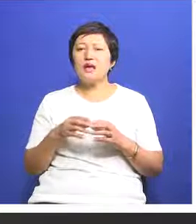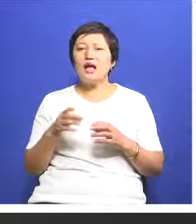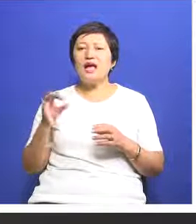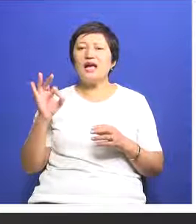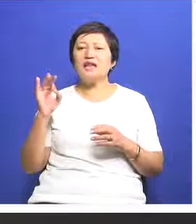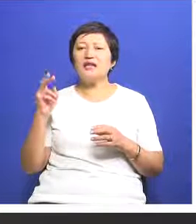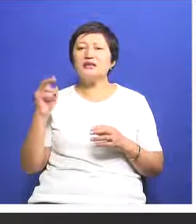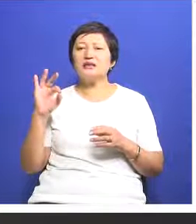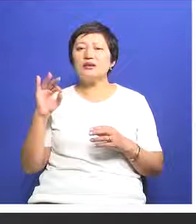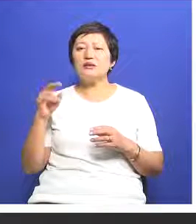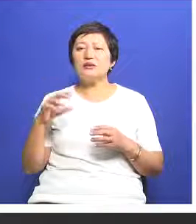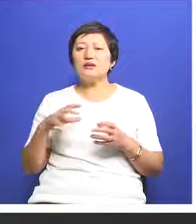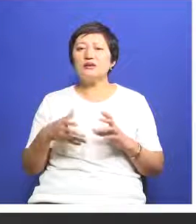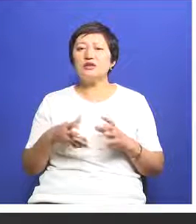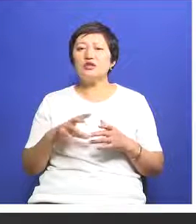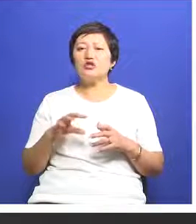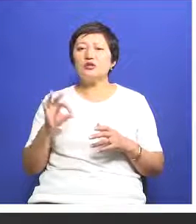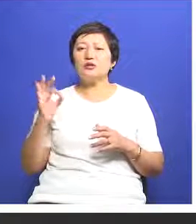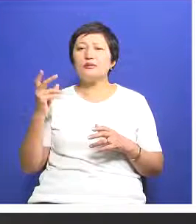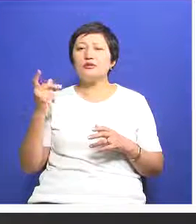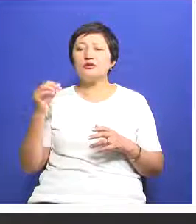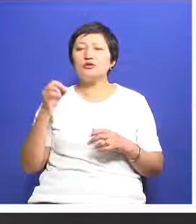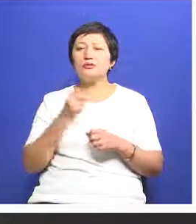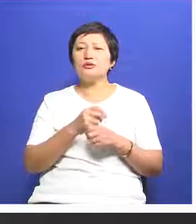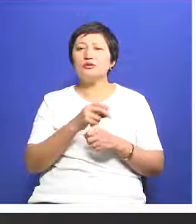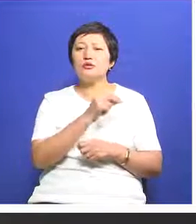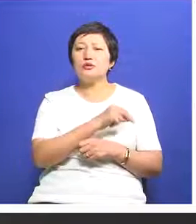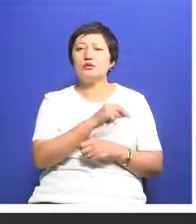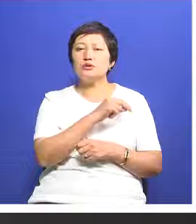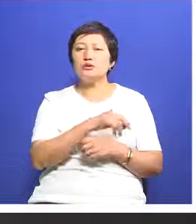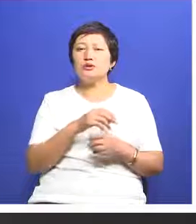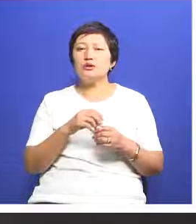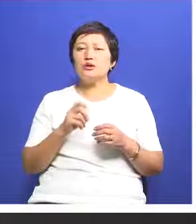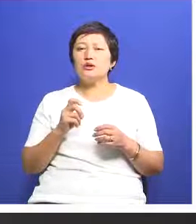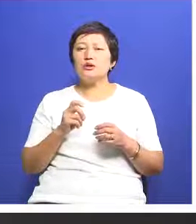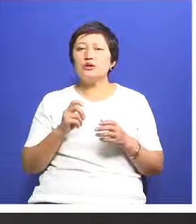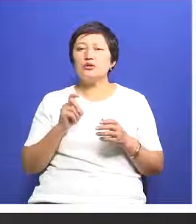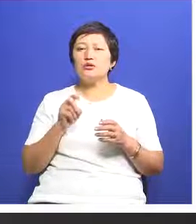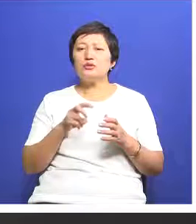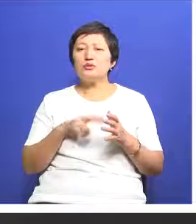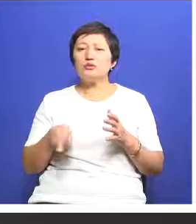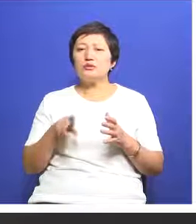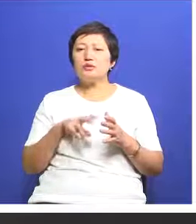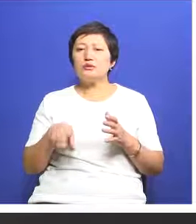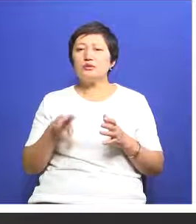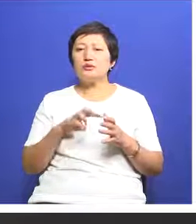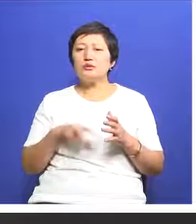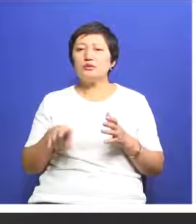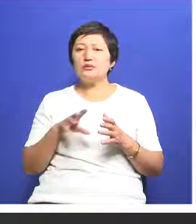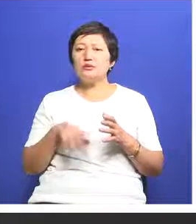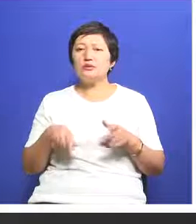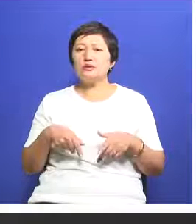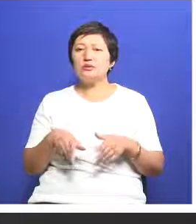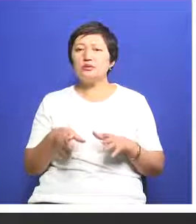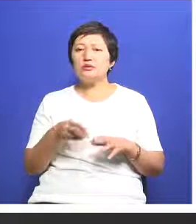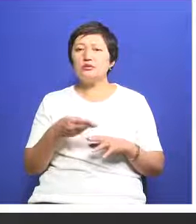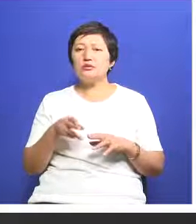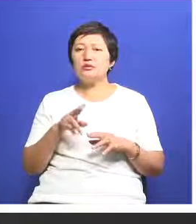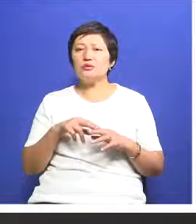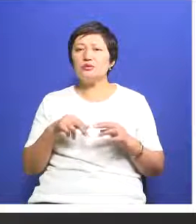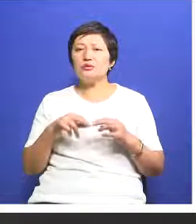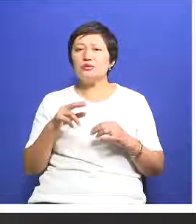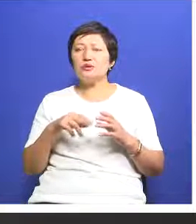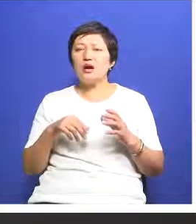Ықлас темір ауылына баратын жолға орташа жөндеу жұмыстары жүргізу 127 миллионға толыққан 4,5 шақырым жол жөнделді,